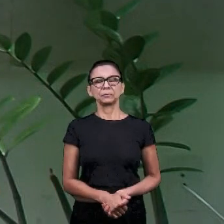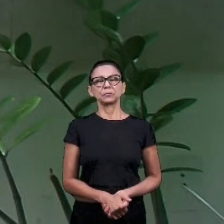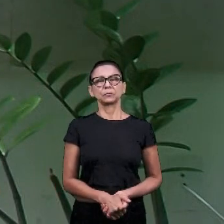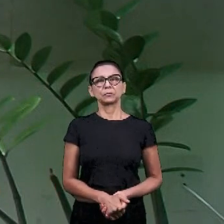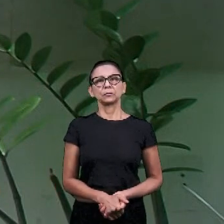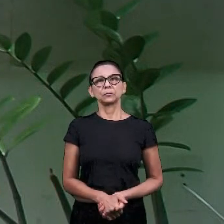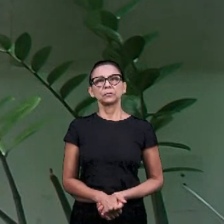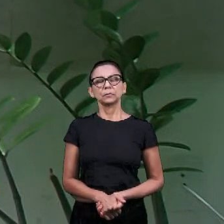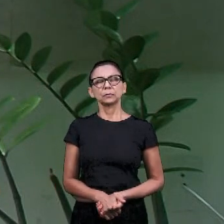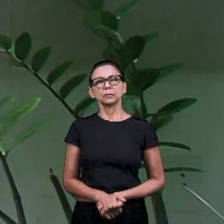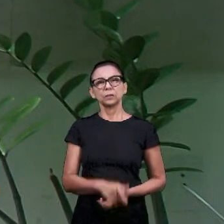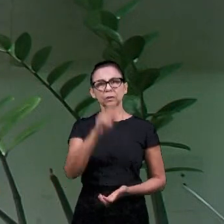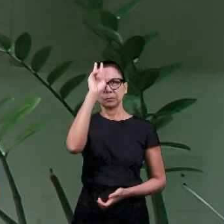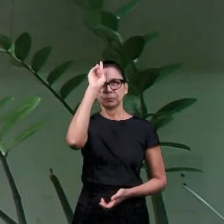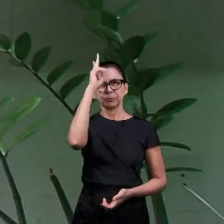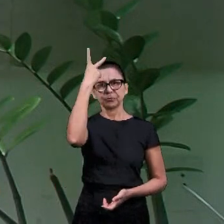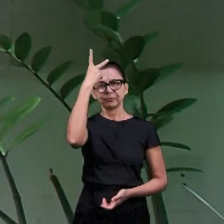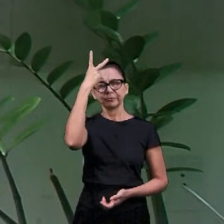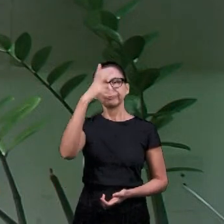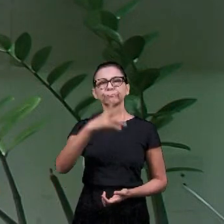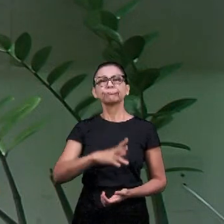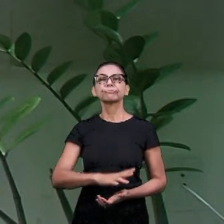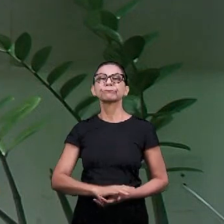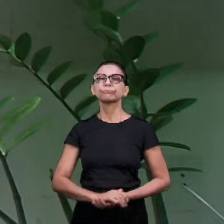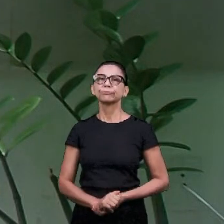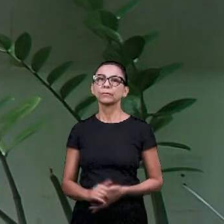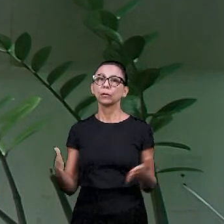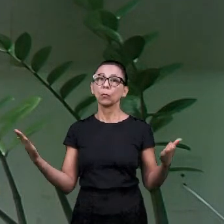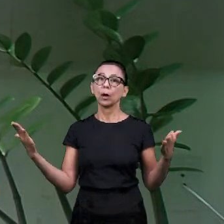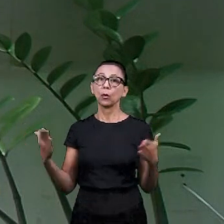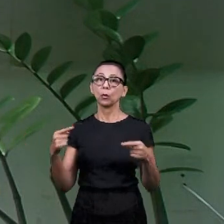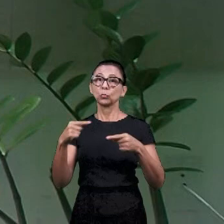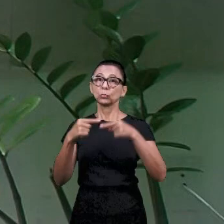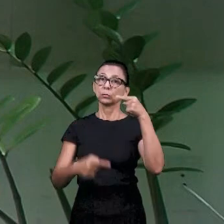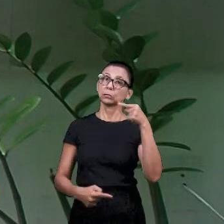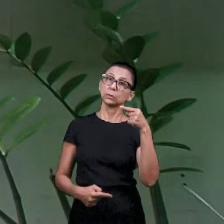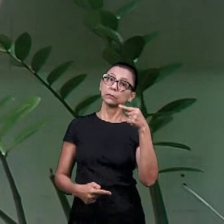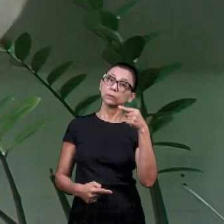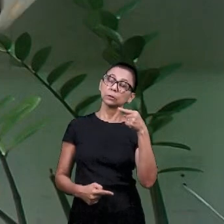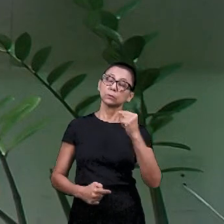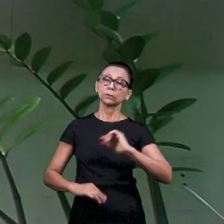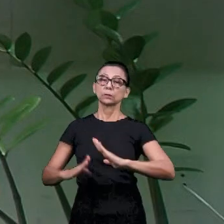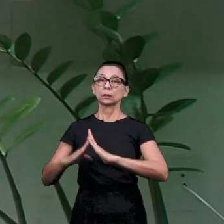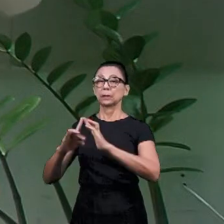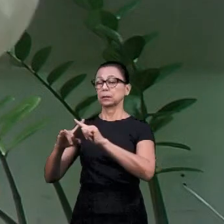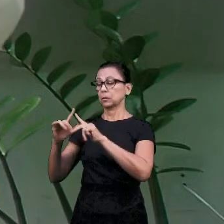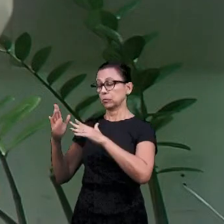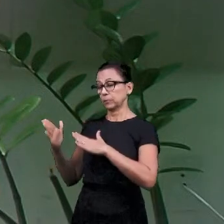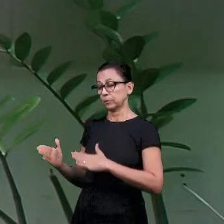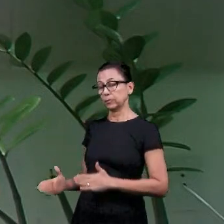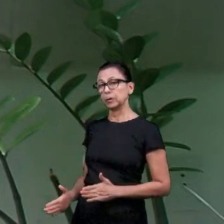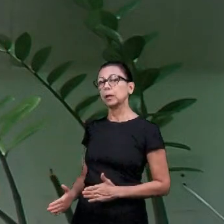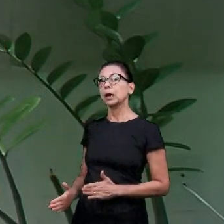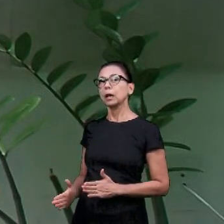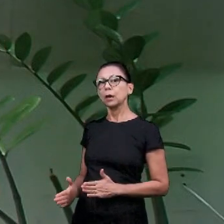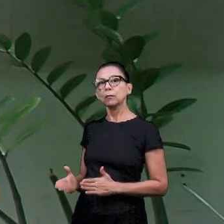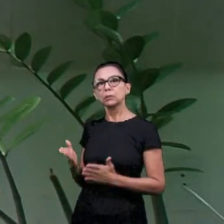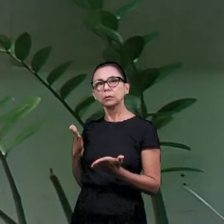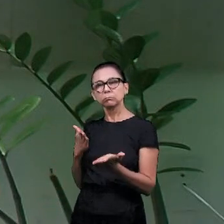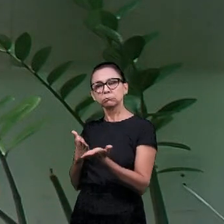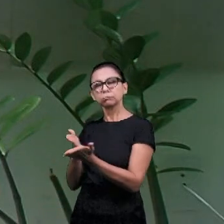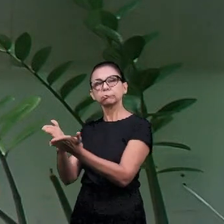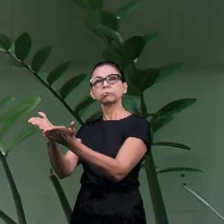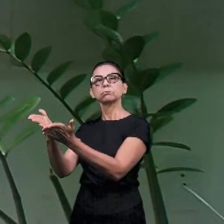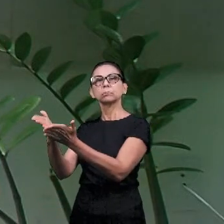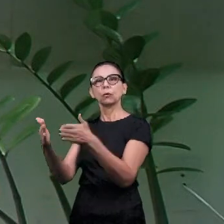sommes devant un défi. L'Église fidèle, elle a sa direction. Le livre